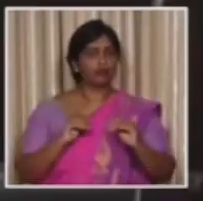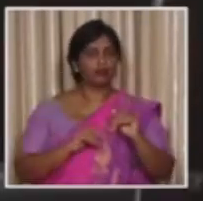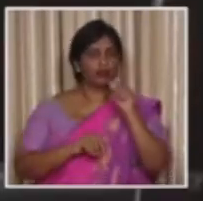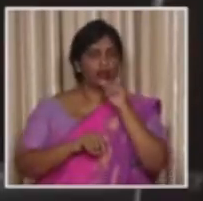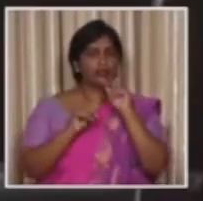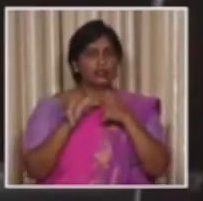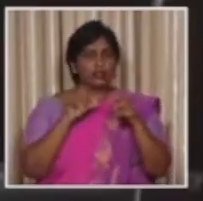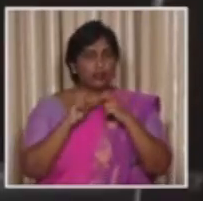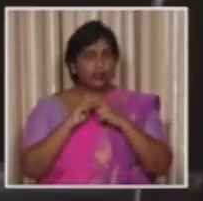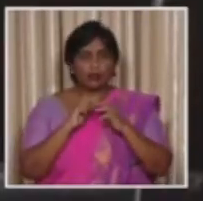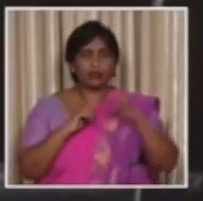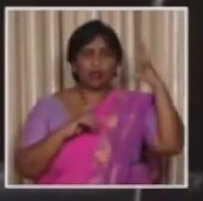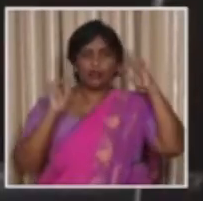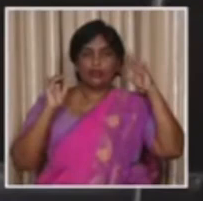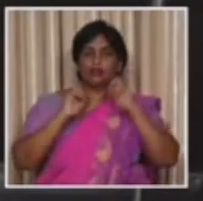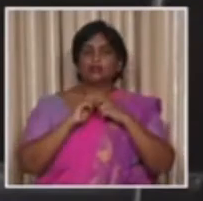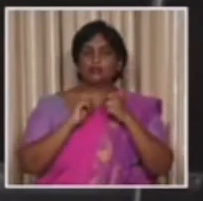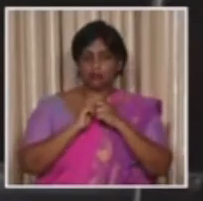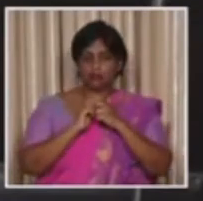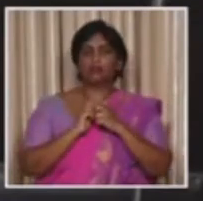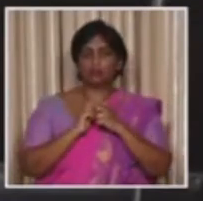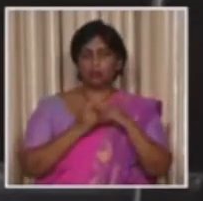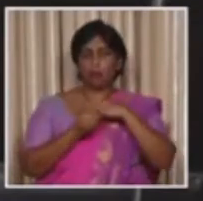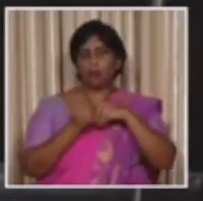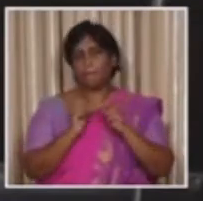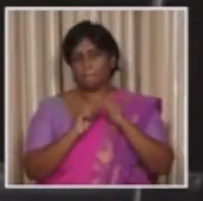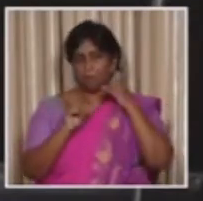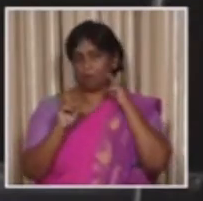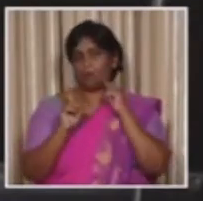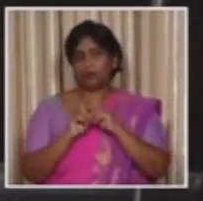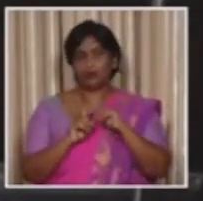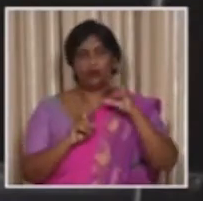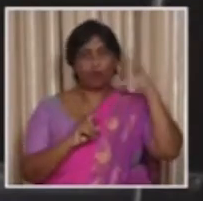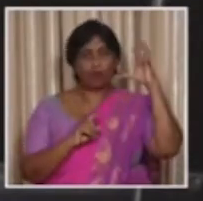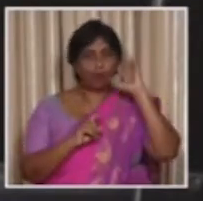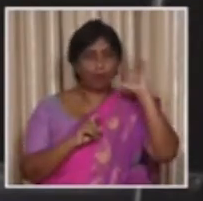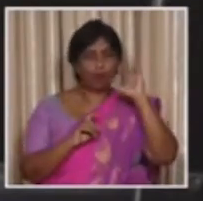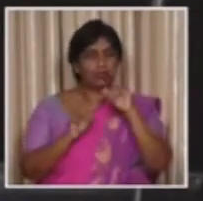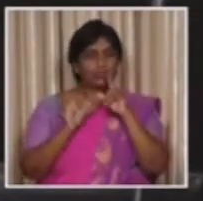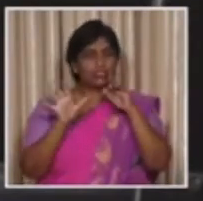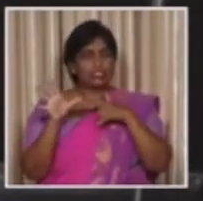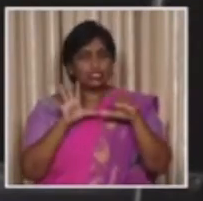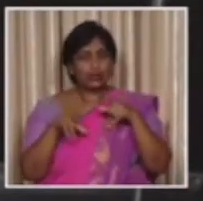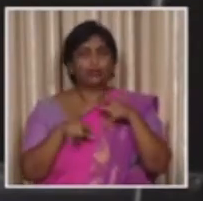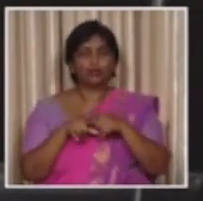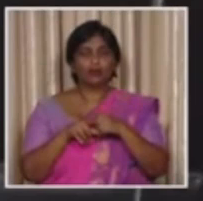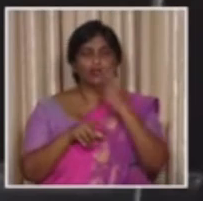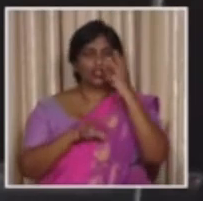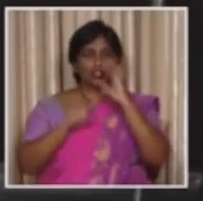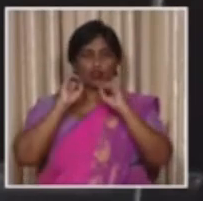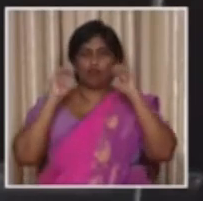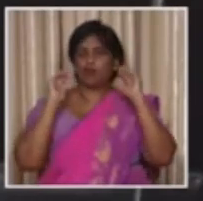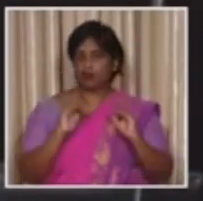වදුරු පමණක්ව වෙනත් දේශගුණික සාධක සහ පෝෂක ගුණතාද බලපාමු ලබන අතර පොල් මයිටා හානි නිසා සිදුවන අස්වැන්න අඩුවීම 3ක මට්ටමක